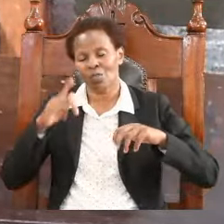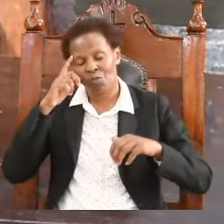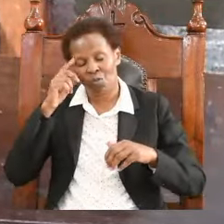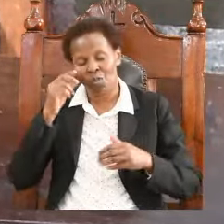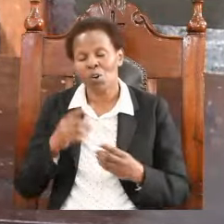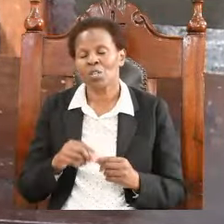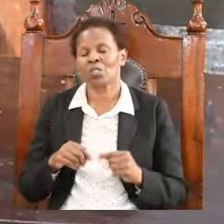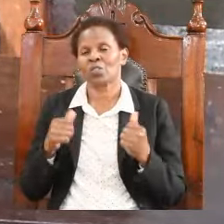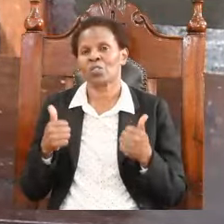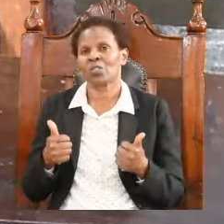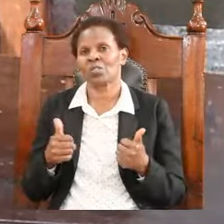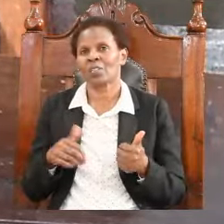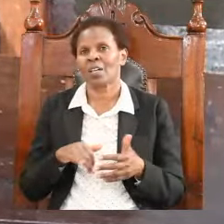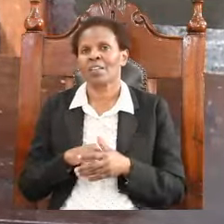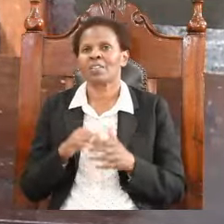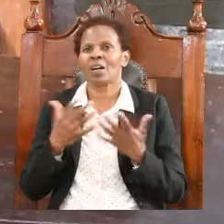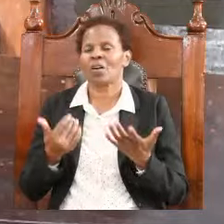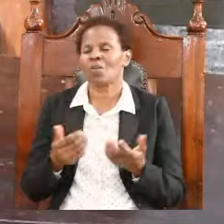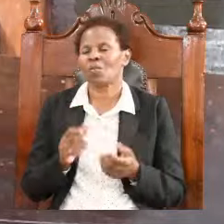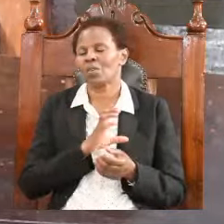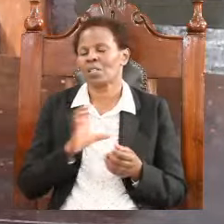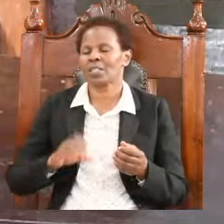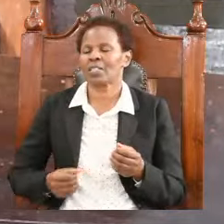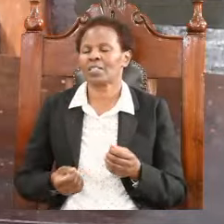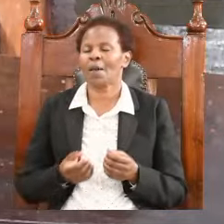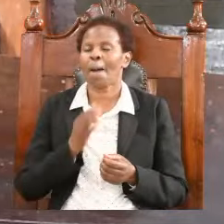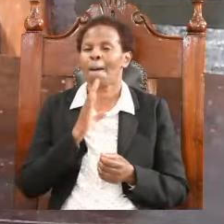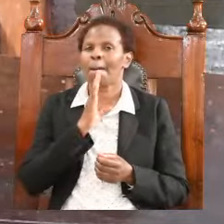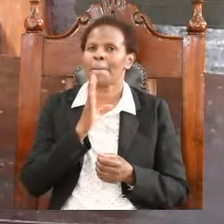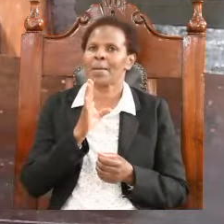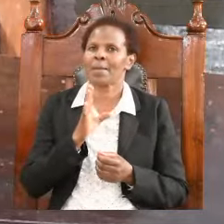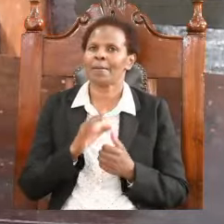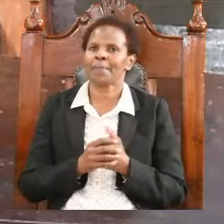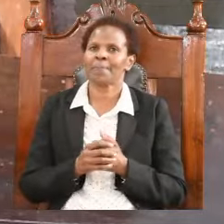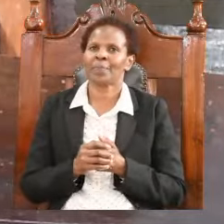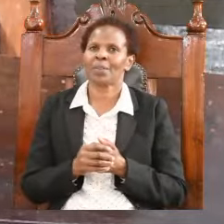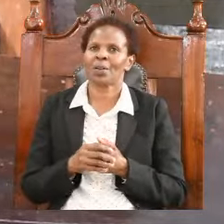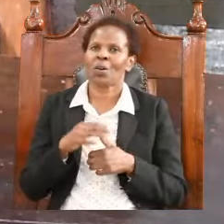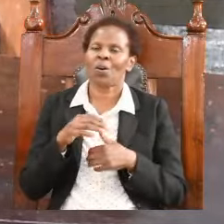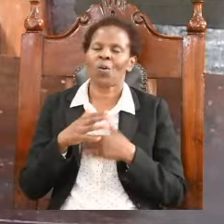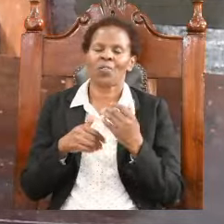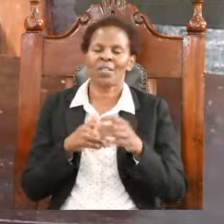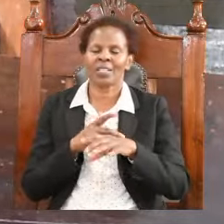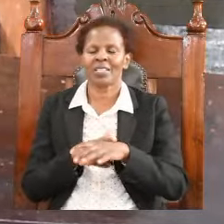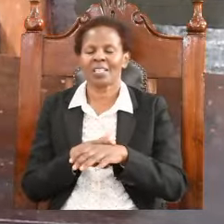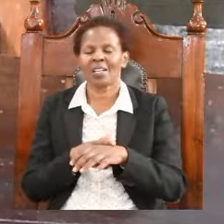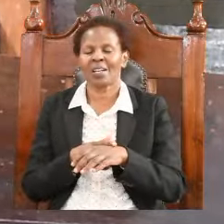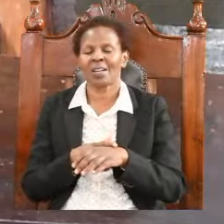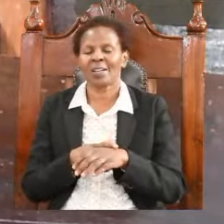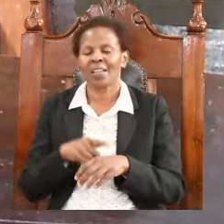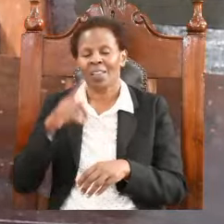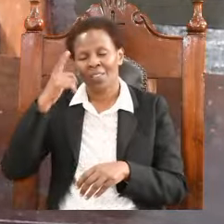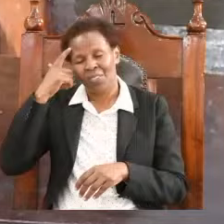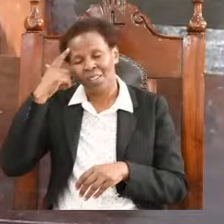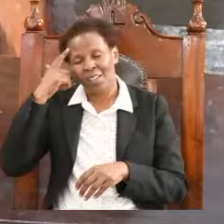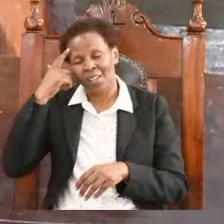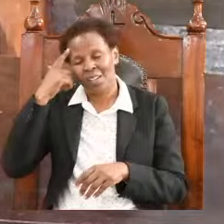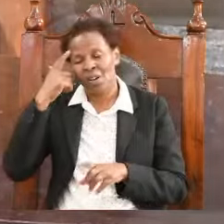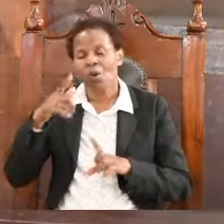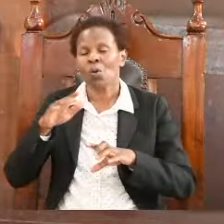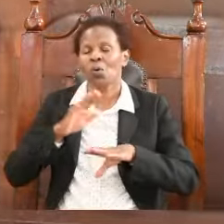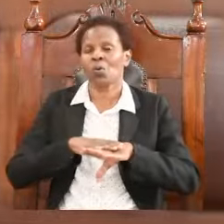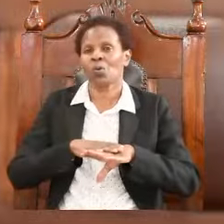no ngwe niguo mu kristiano agereirwo ni gwika mu kristiano agereirwo higo ciothe wikaraga giciragia maundu maria